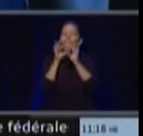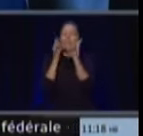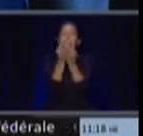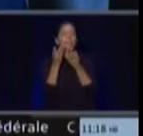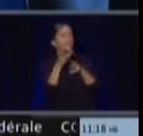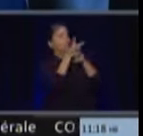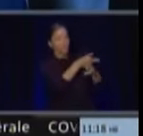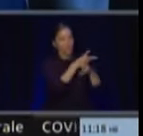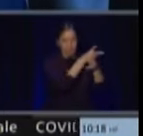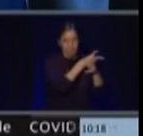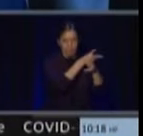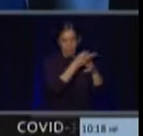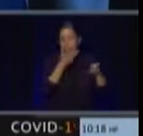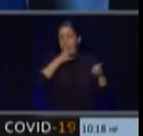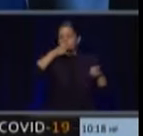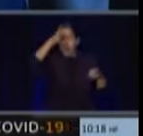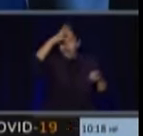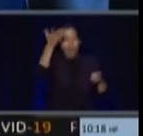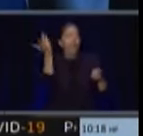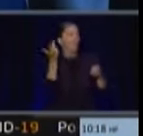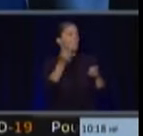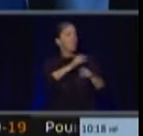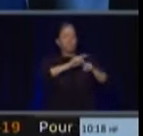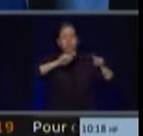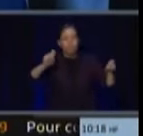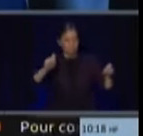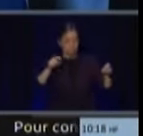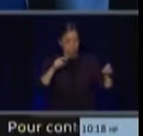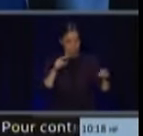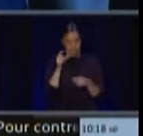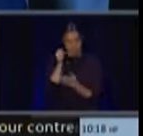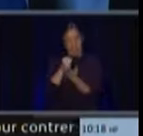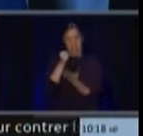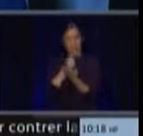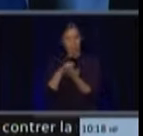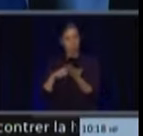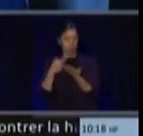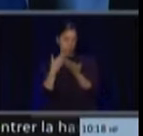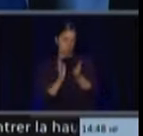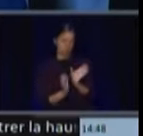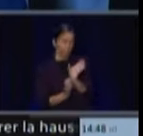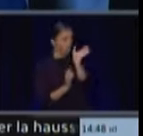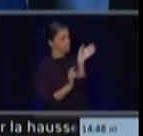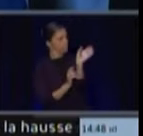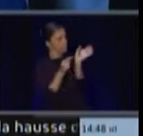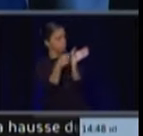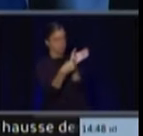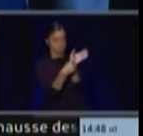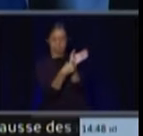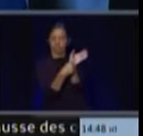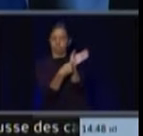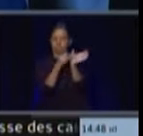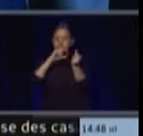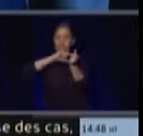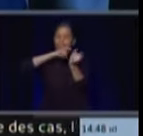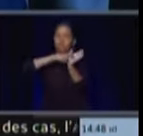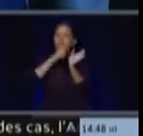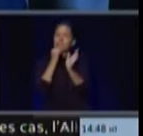les visites, devront maintenant présenter le passeport vaccinal pour accéder à tous nos